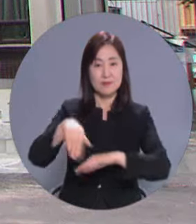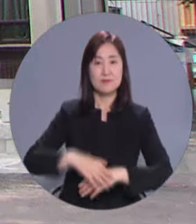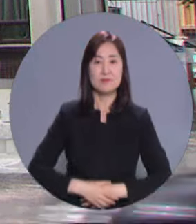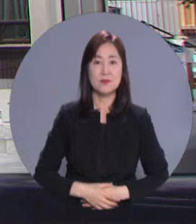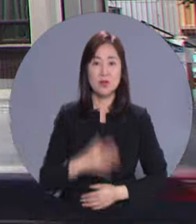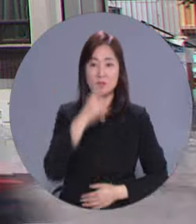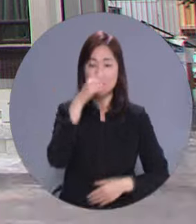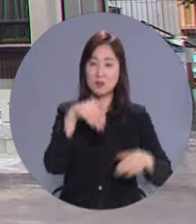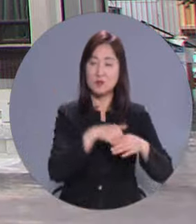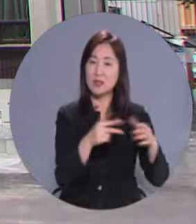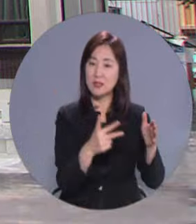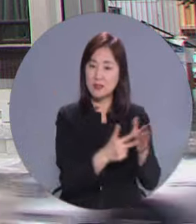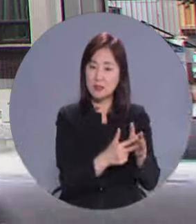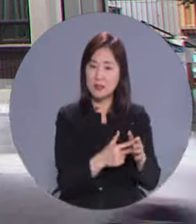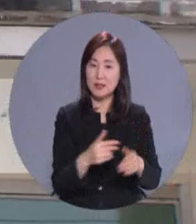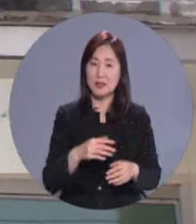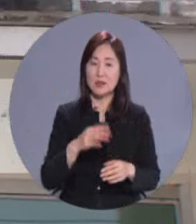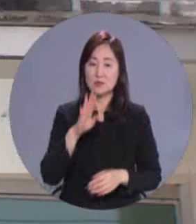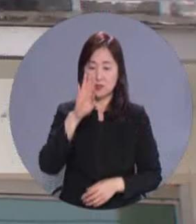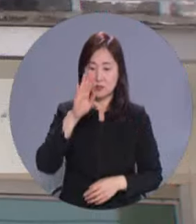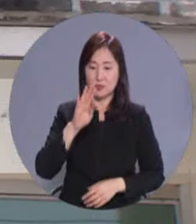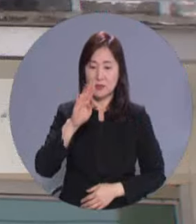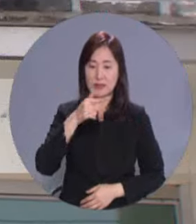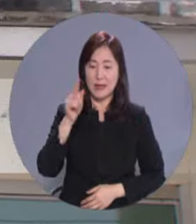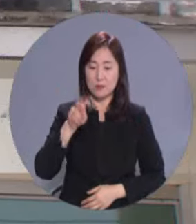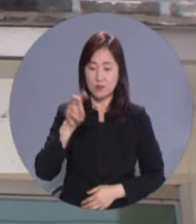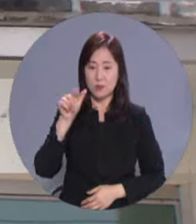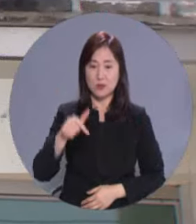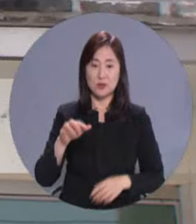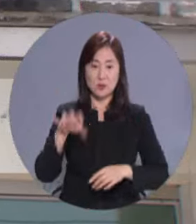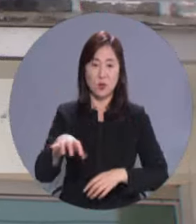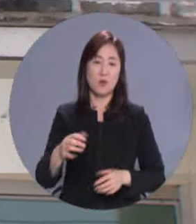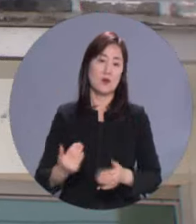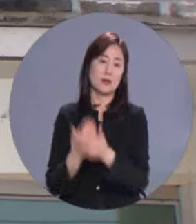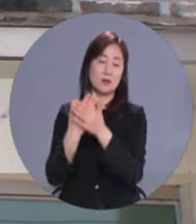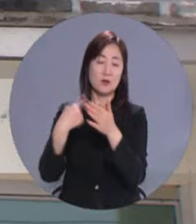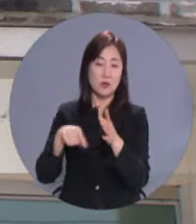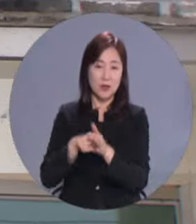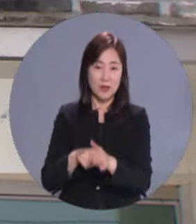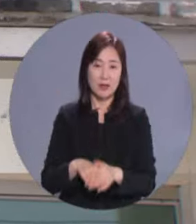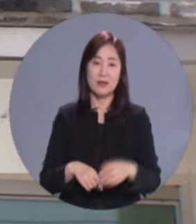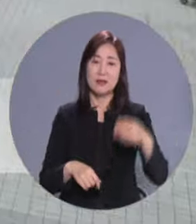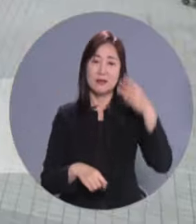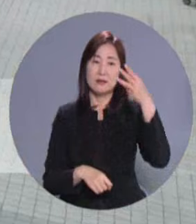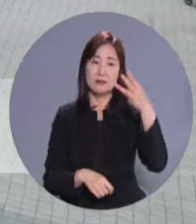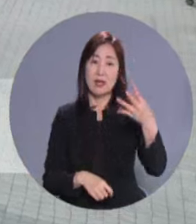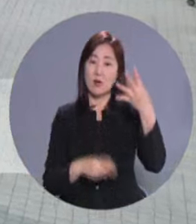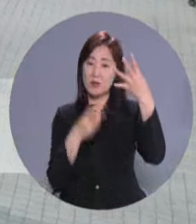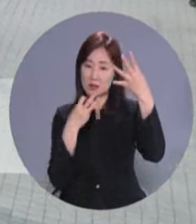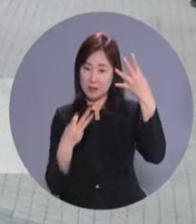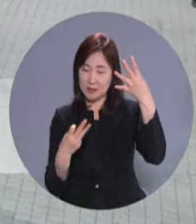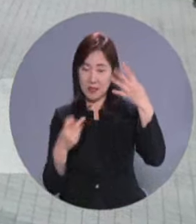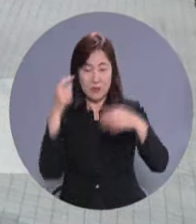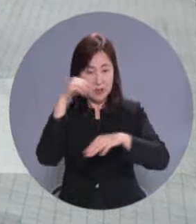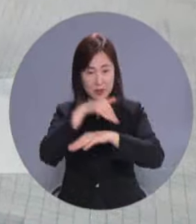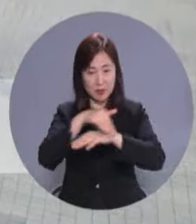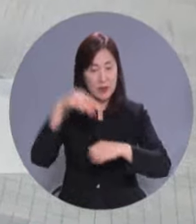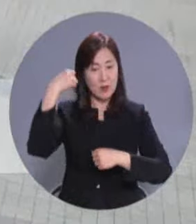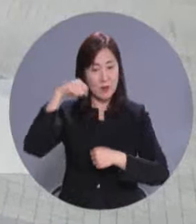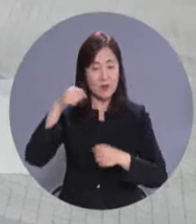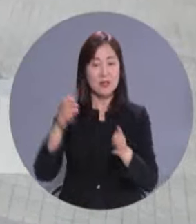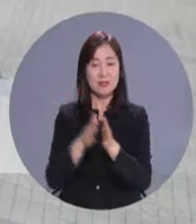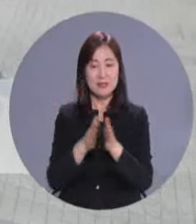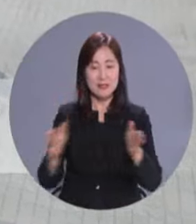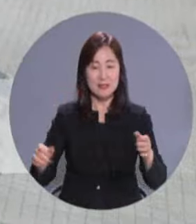문화재단은 순천부읍성 남문터 광장의 활성화를 위해 오늘 13일 기획공연 해설이 있는 클래식을 시작으로